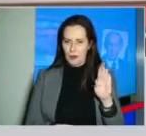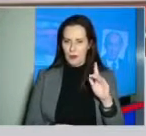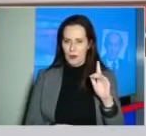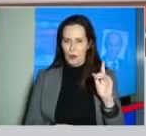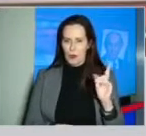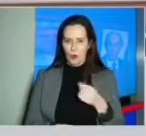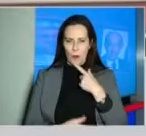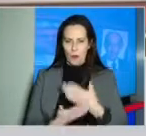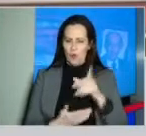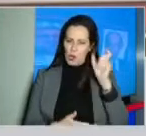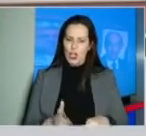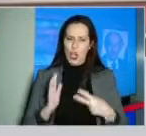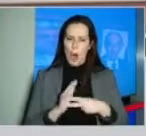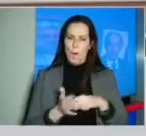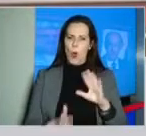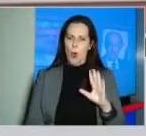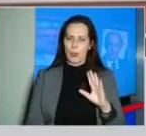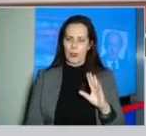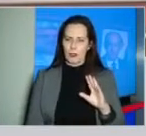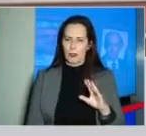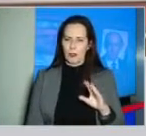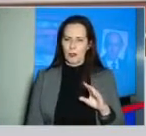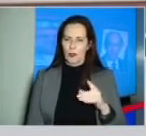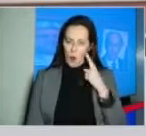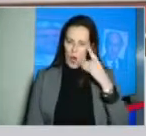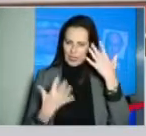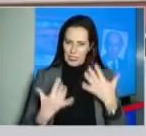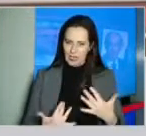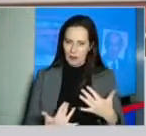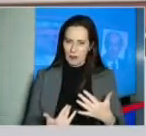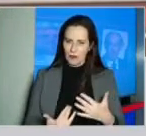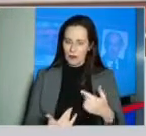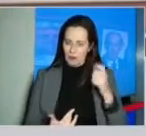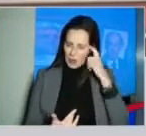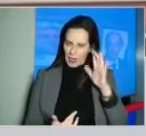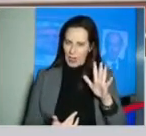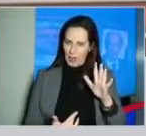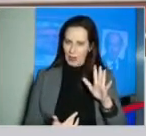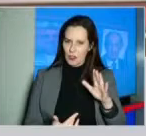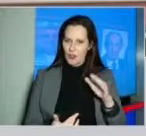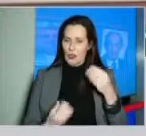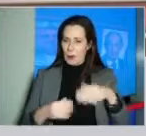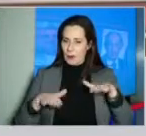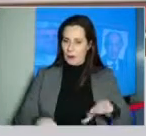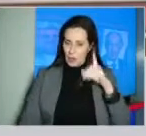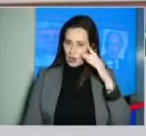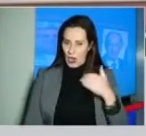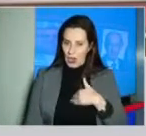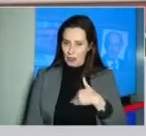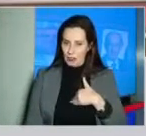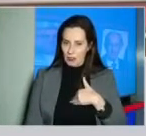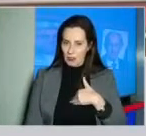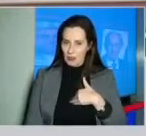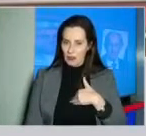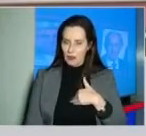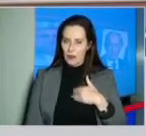מודים בזה שהוא איש פוליטי. הוא גאון פוליטי, הוא ראה את הסקרים, והחשש המאוד גדול של נפילת מנדטים. הוא גם ידע שאנחנו סוג של